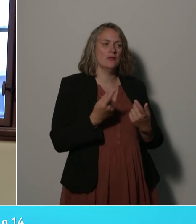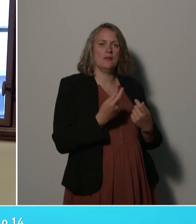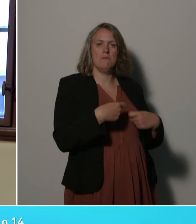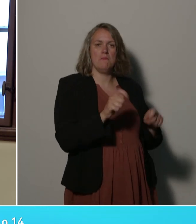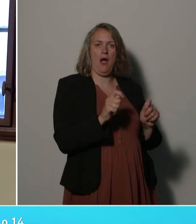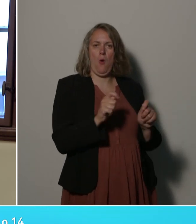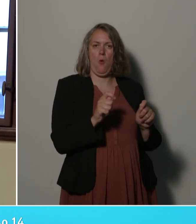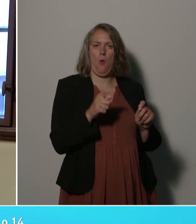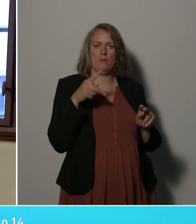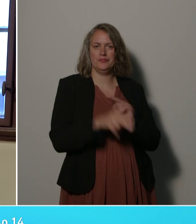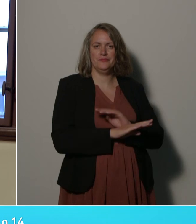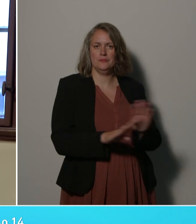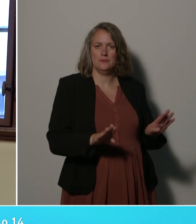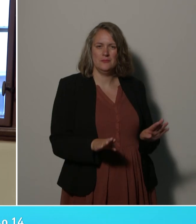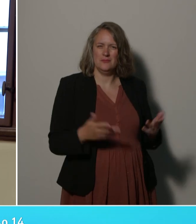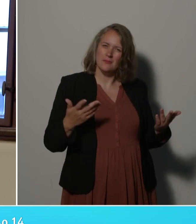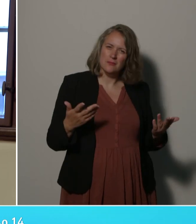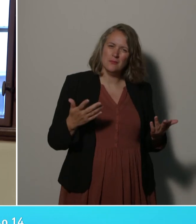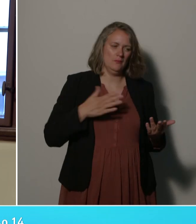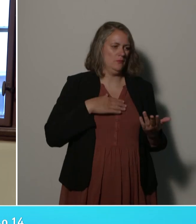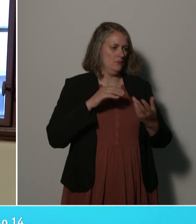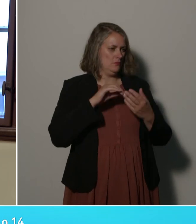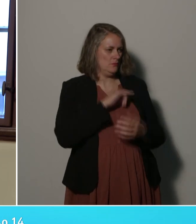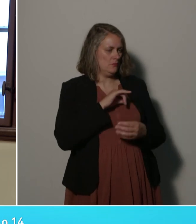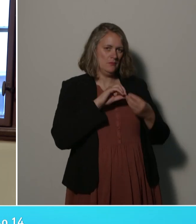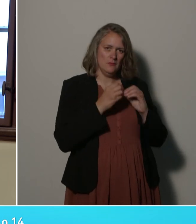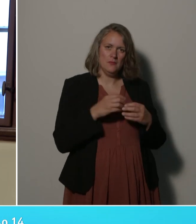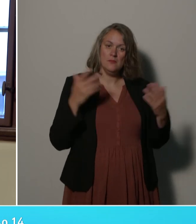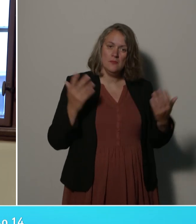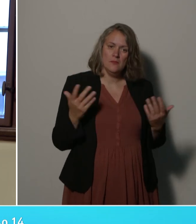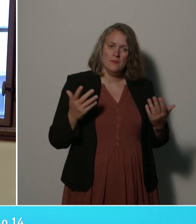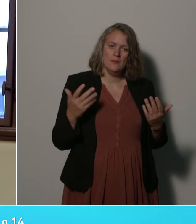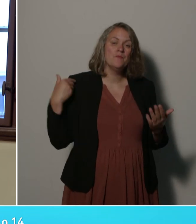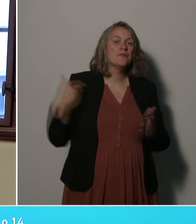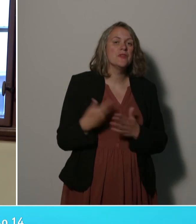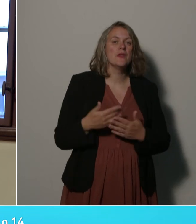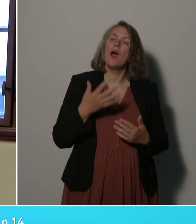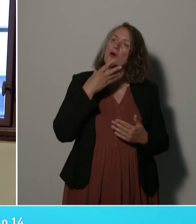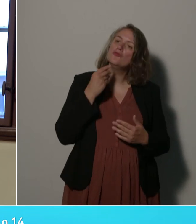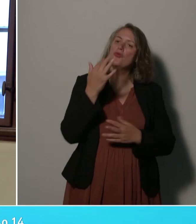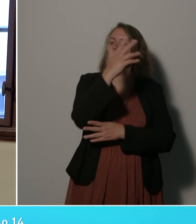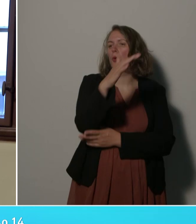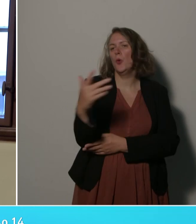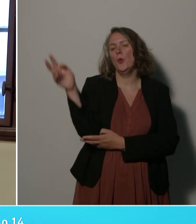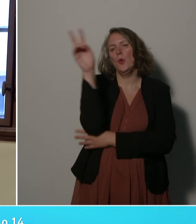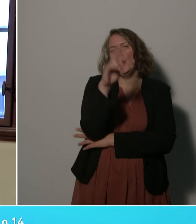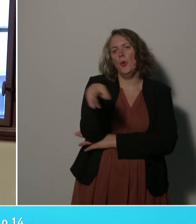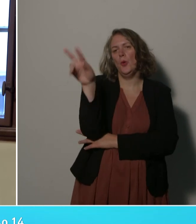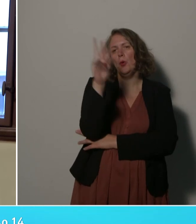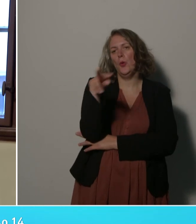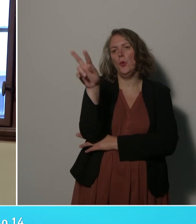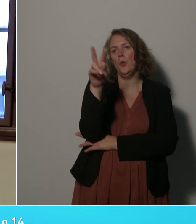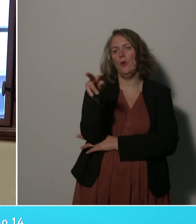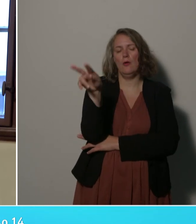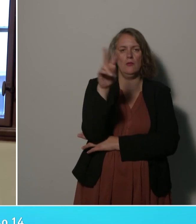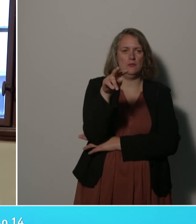kann. Wenn mein Interesse, wenn mein Problem daran ist, dass ich eben bisher dort ins Grüne geblickt habe und zukünftig auf